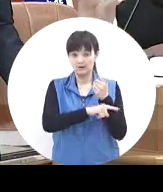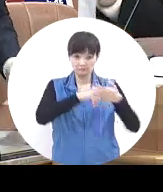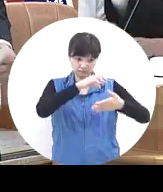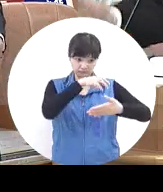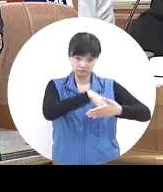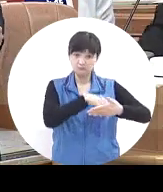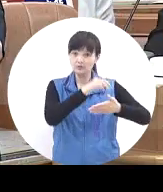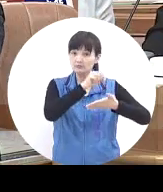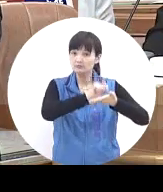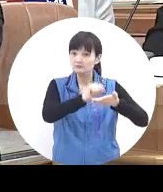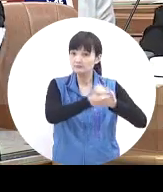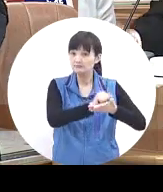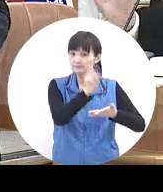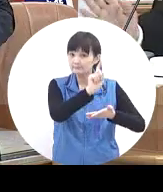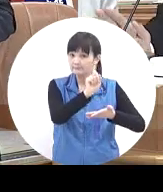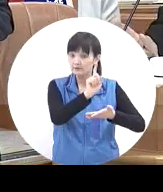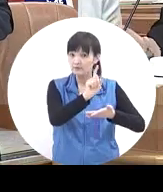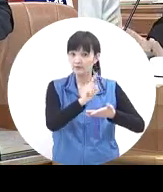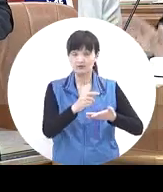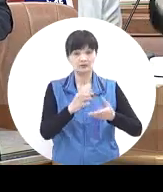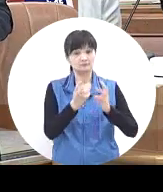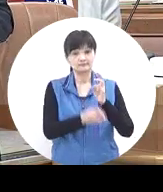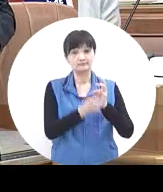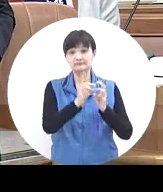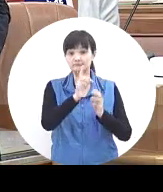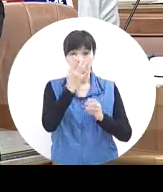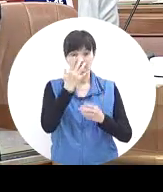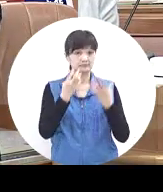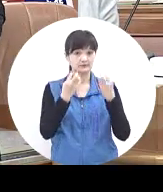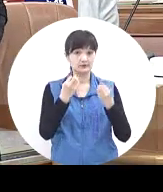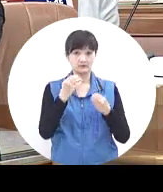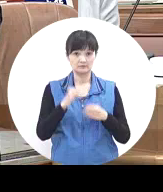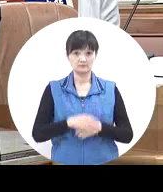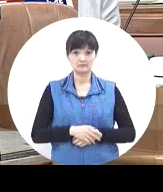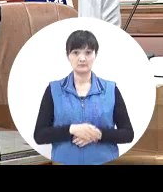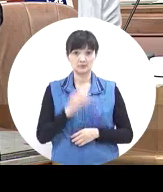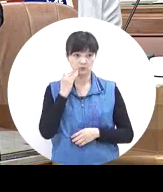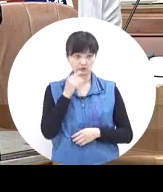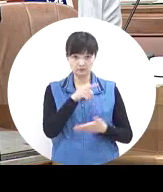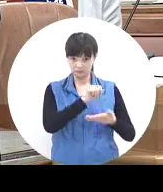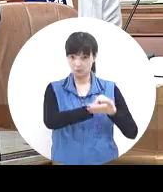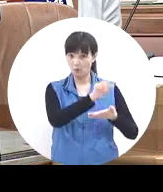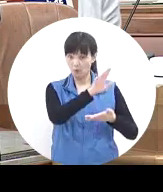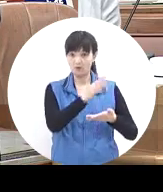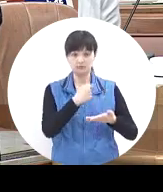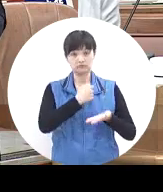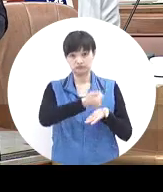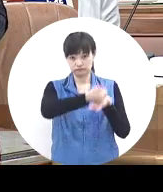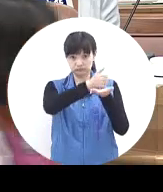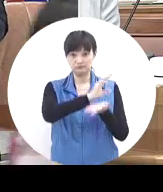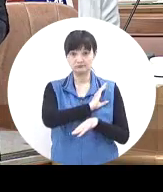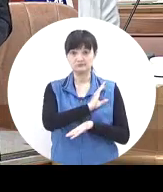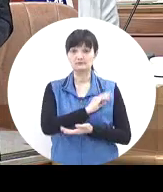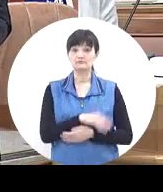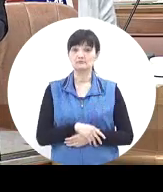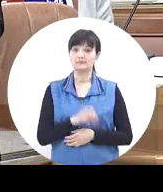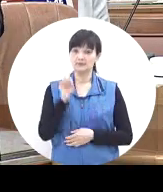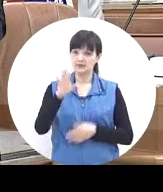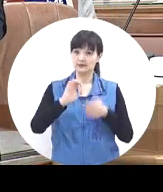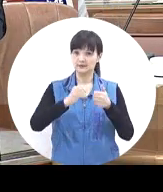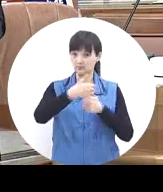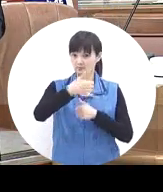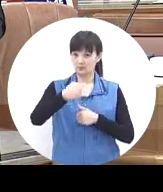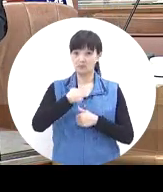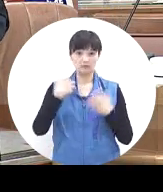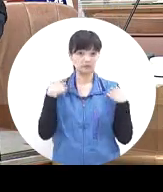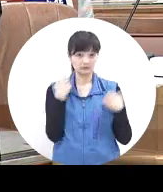定，是一个保密条款，我们也必须尊重。 民意代表本来就是有监督的一个职责嘛，对不对？跟对我们选民负责的一